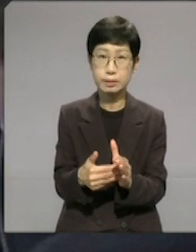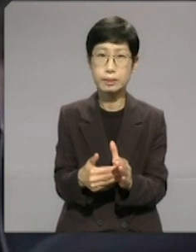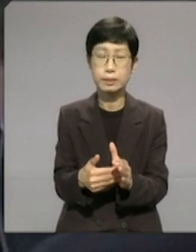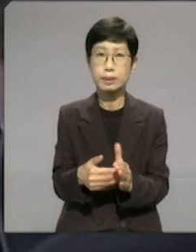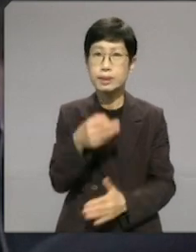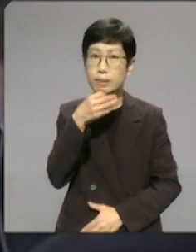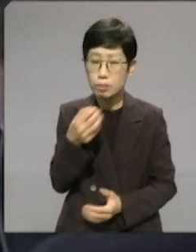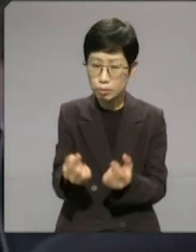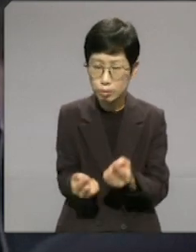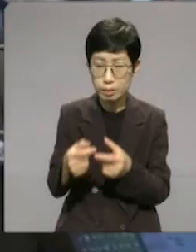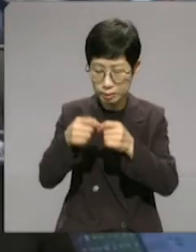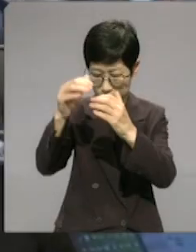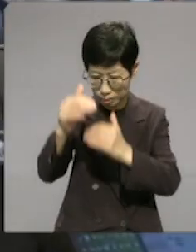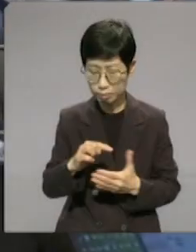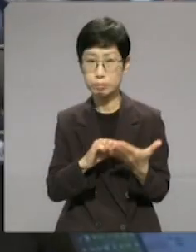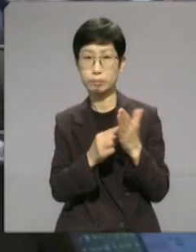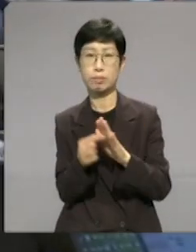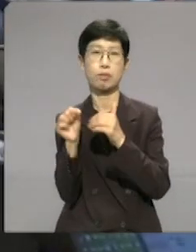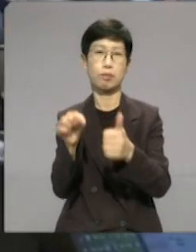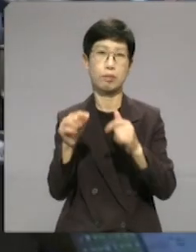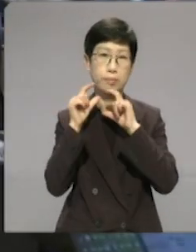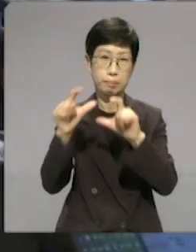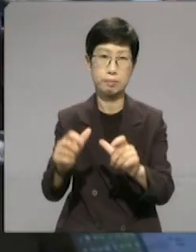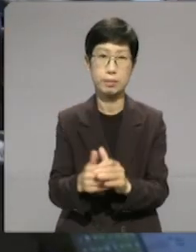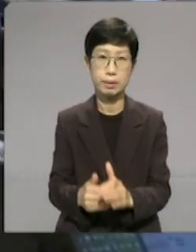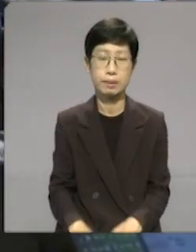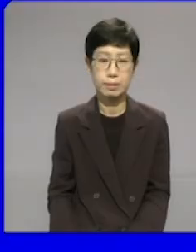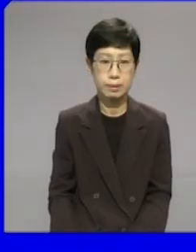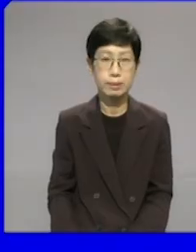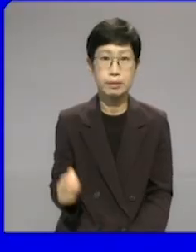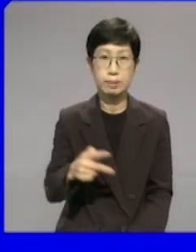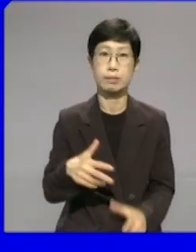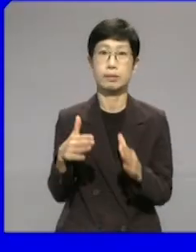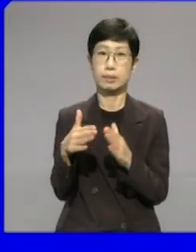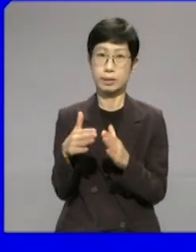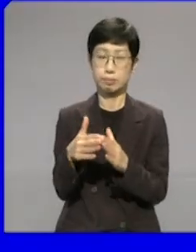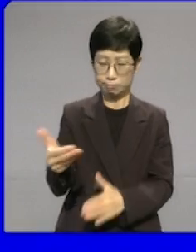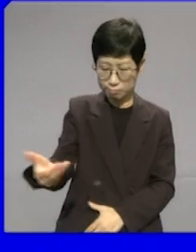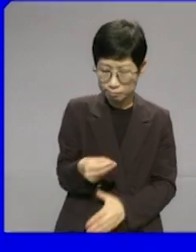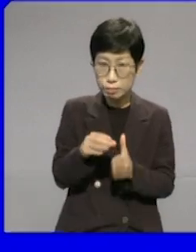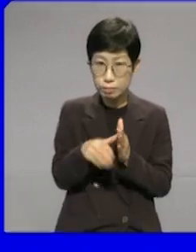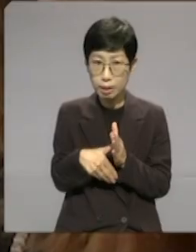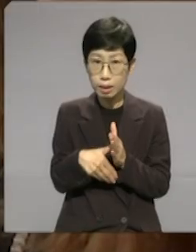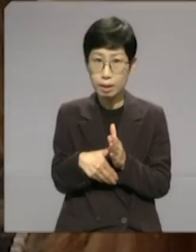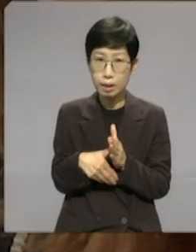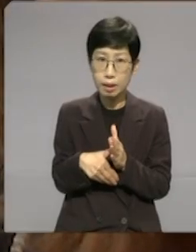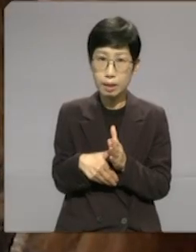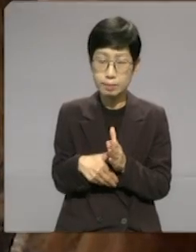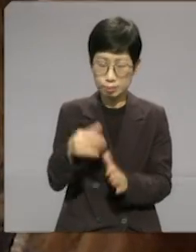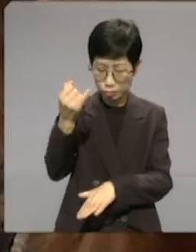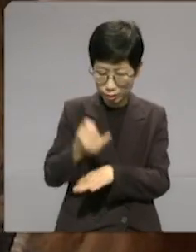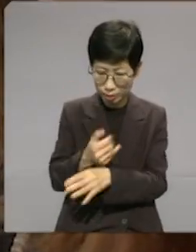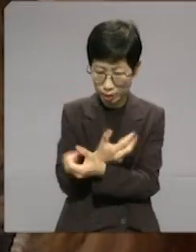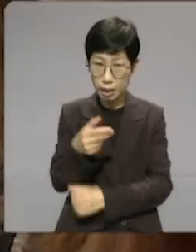금리 조정 세부 사항을 발표하라고 지시했습니다. 또 부동산 대출 시 납부해야 할 최저 계약금